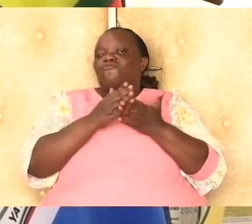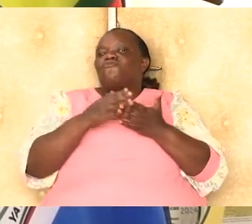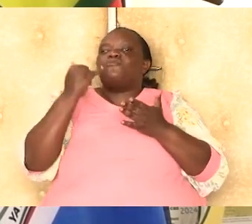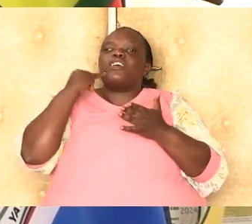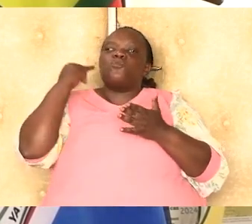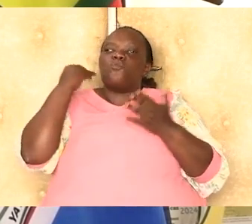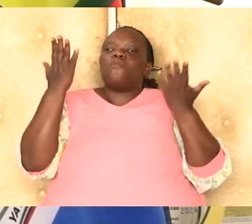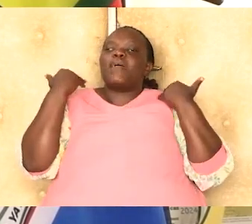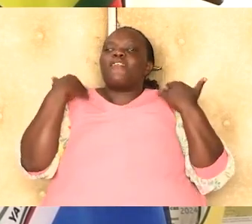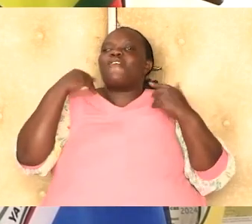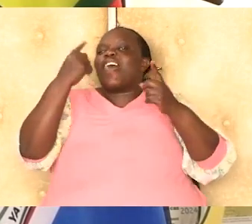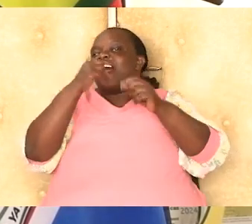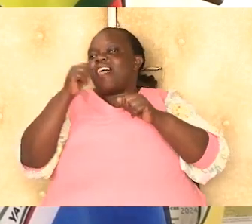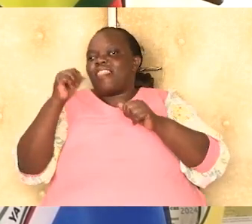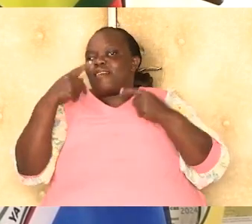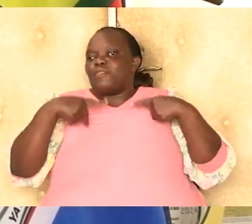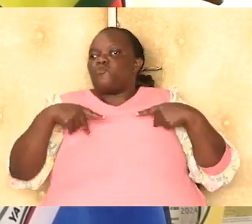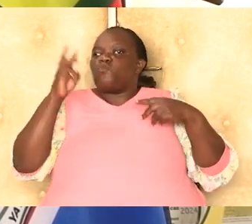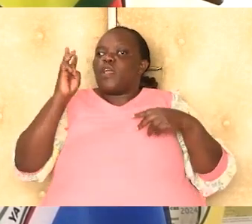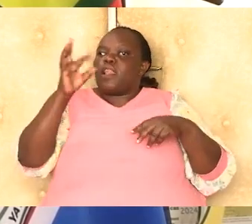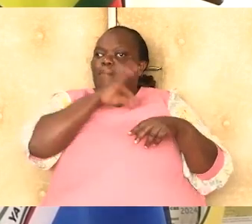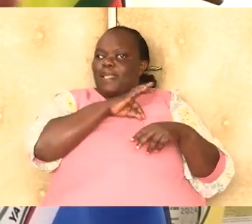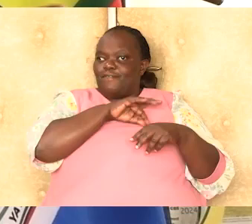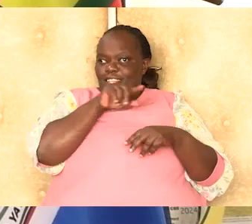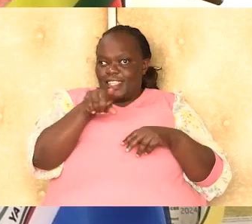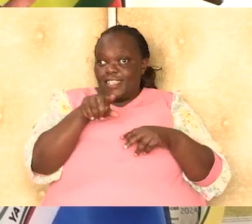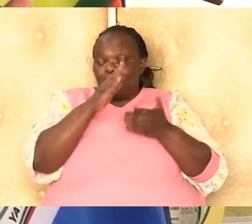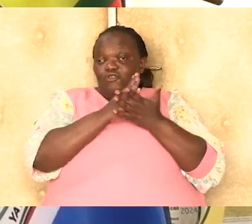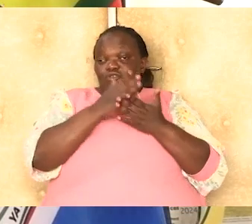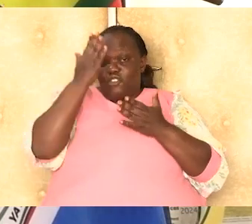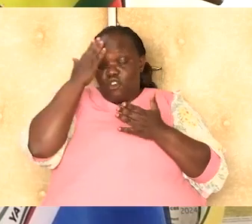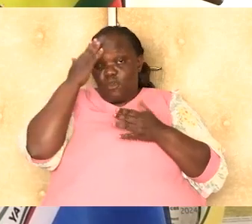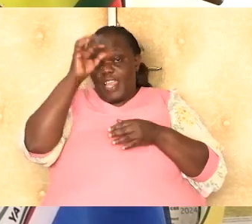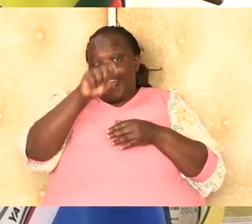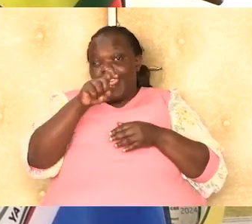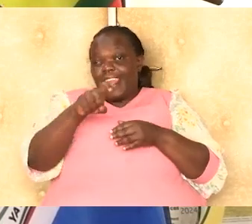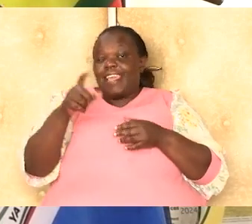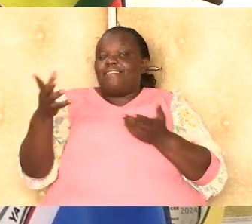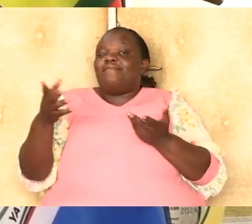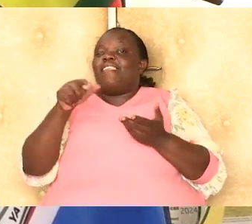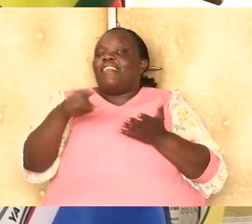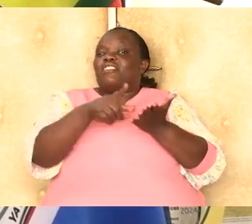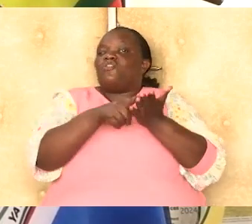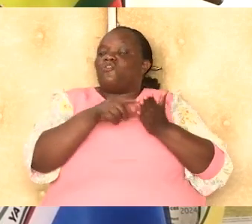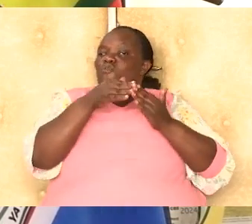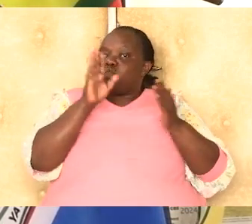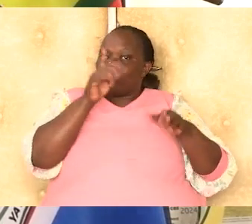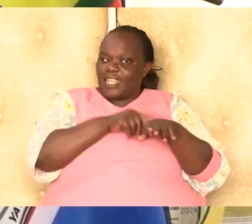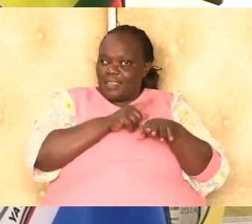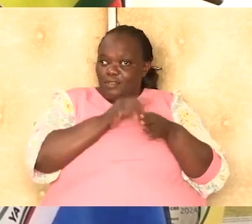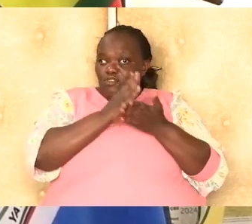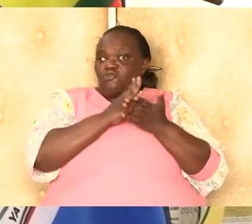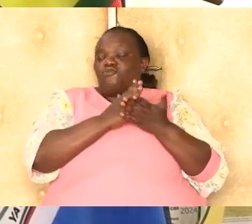wa meru na kathalika wataza kufaidika kutukana nahili kwa sabu tunajua tunaitaji kawi kwanji ya kubwa zaidi na hili tuweze